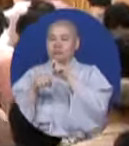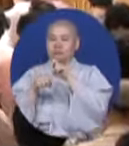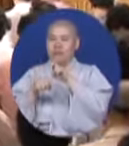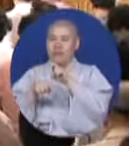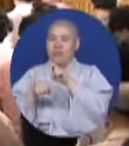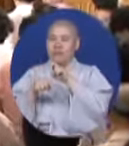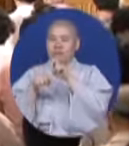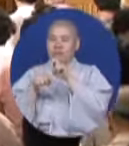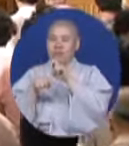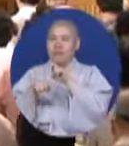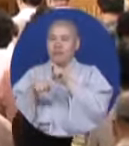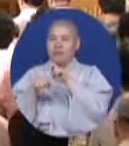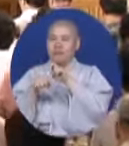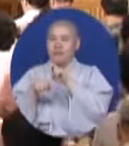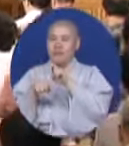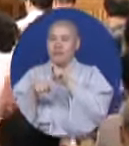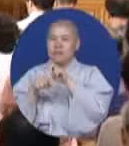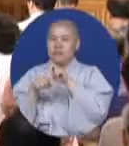나무안